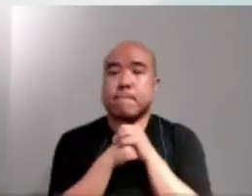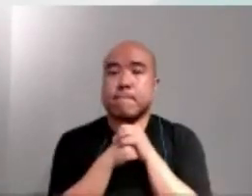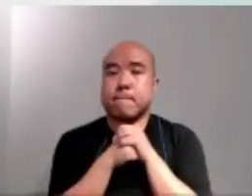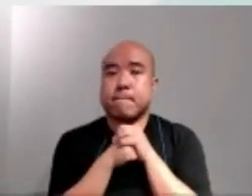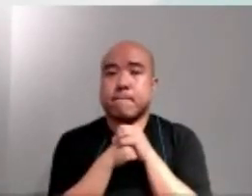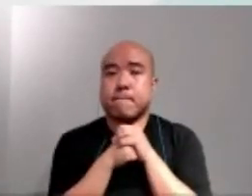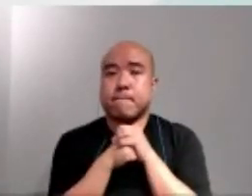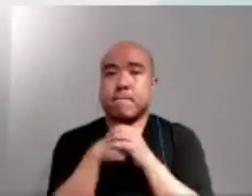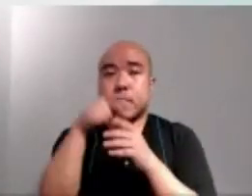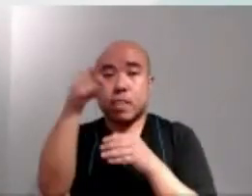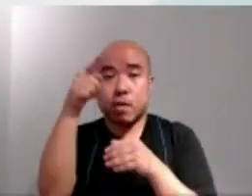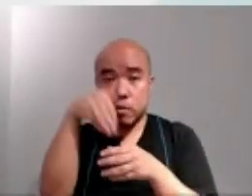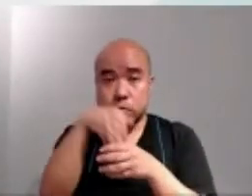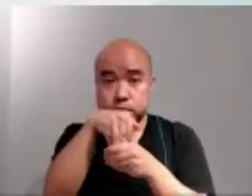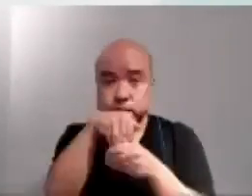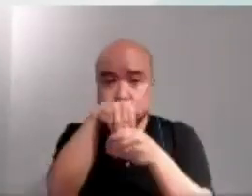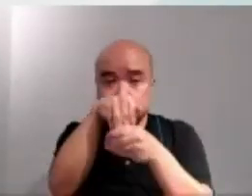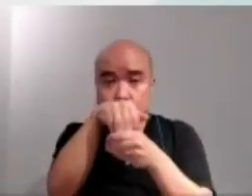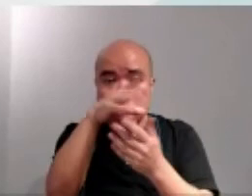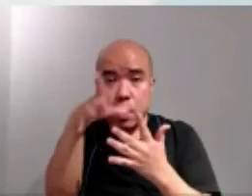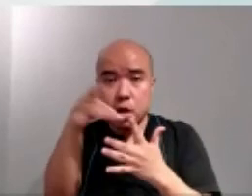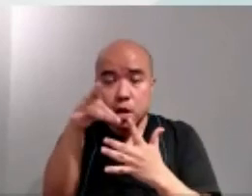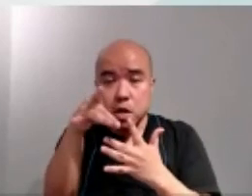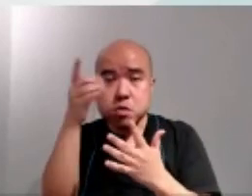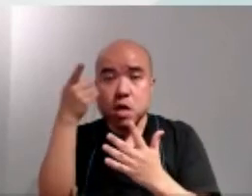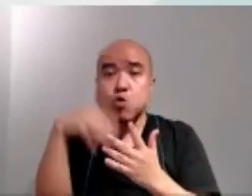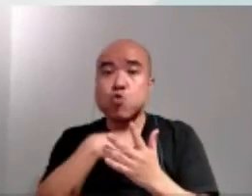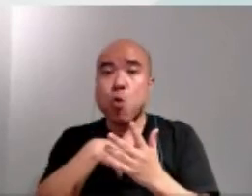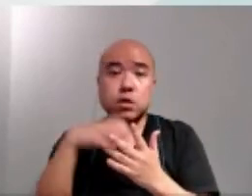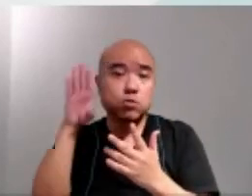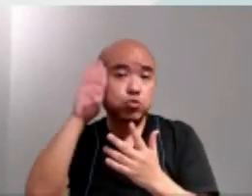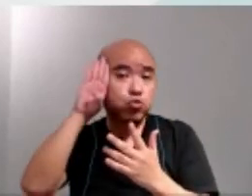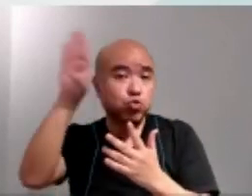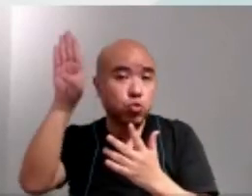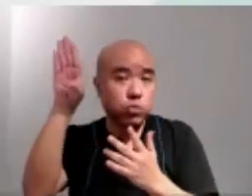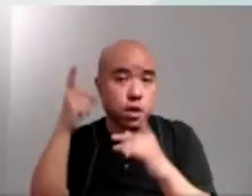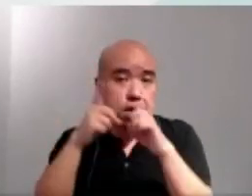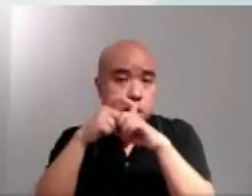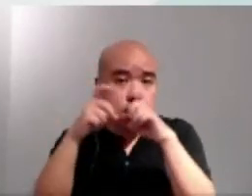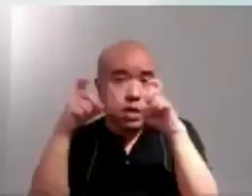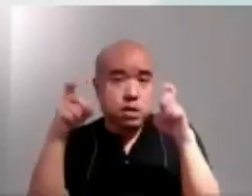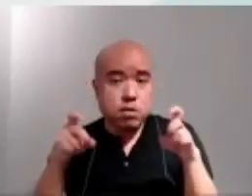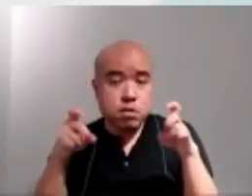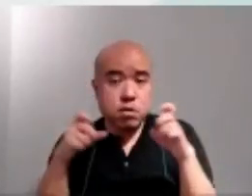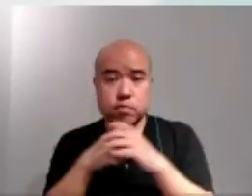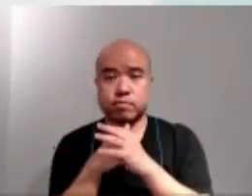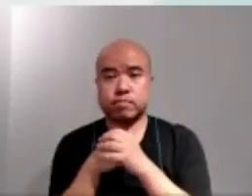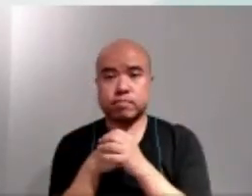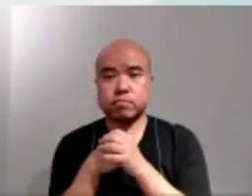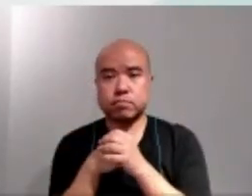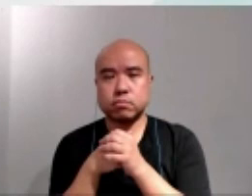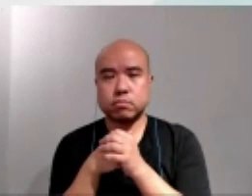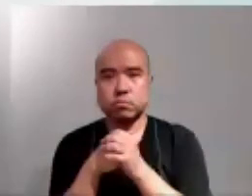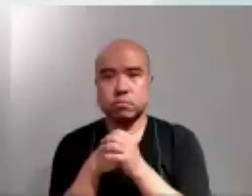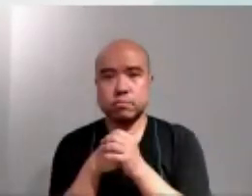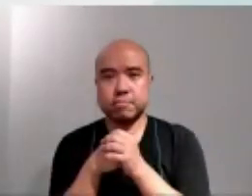给你去投票选出你觉得将来城市的远景的形容词。好了，所以